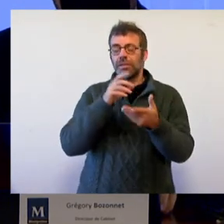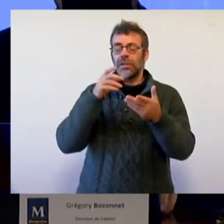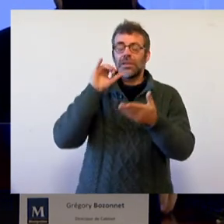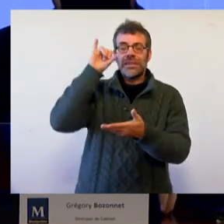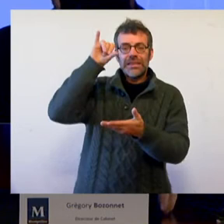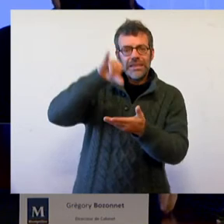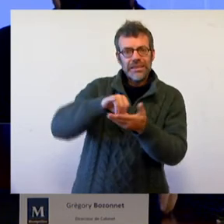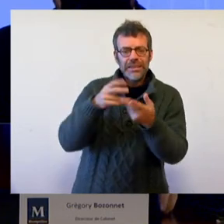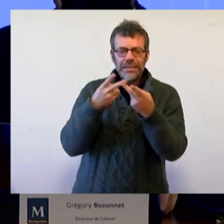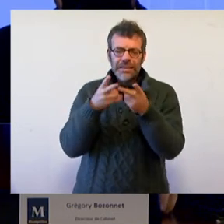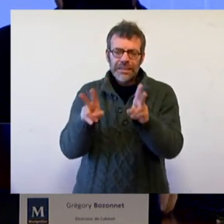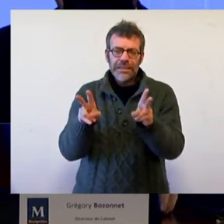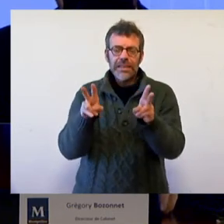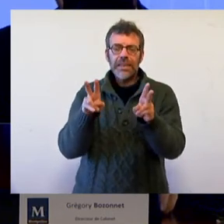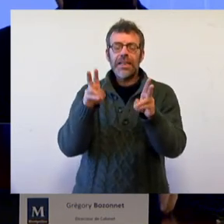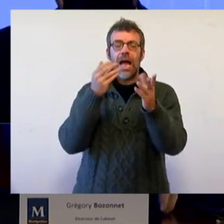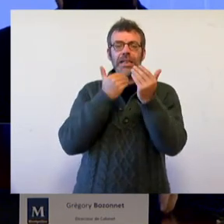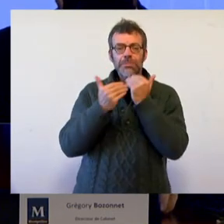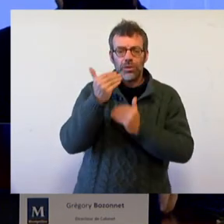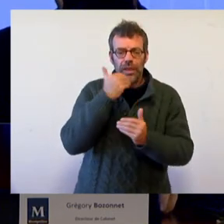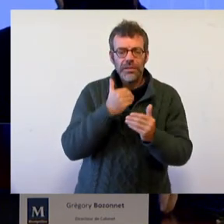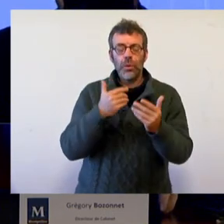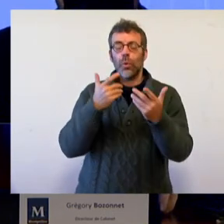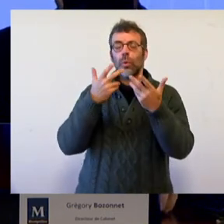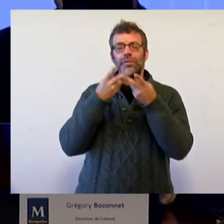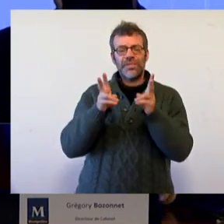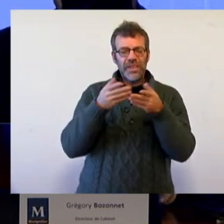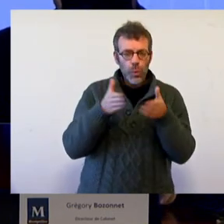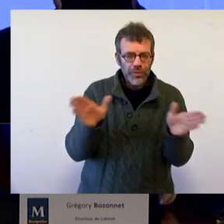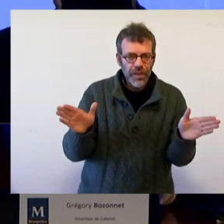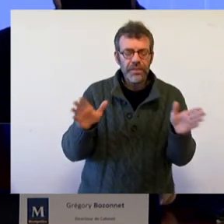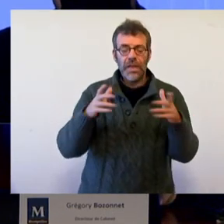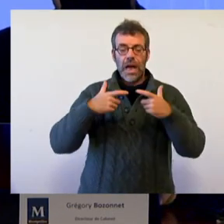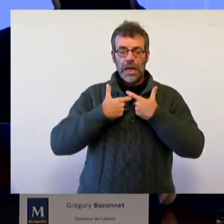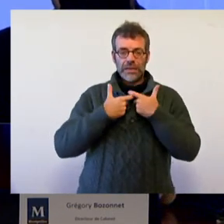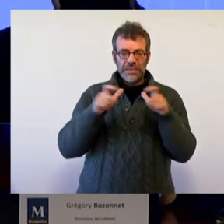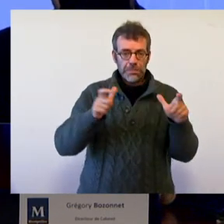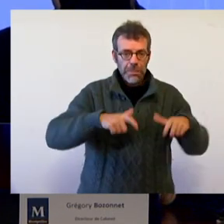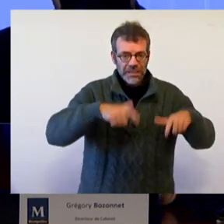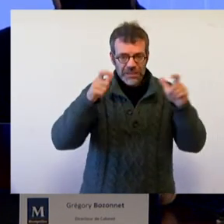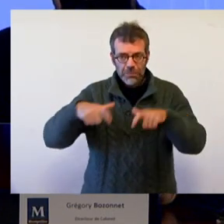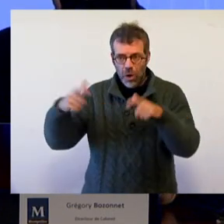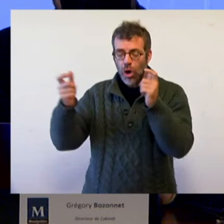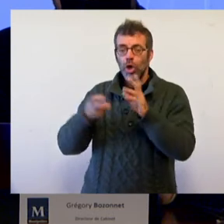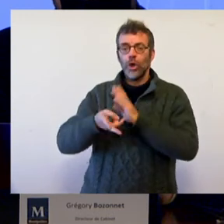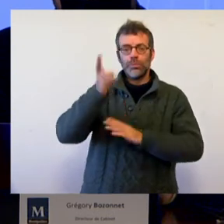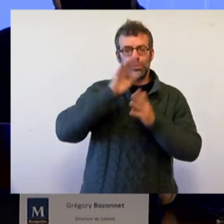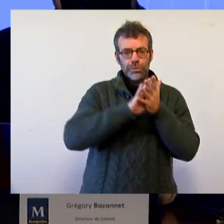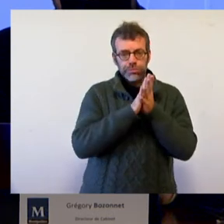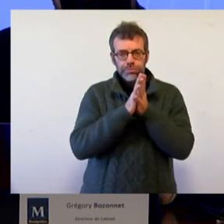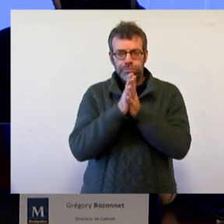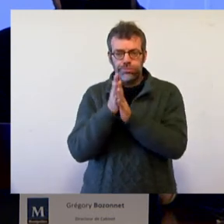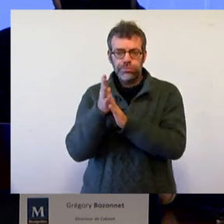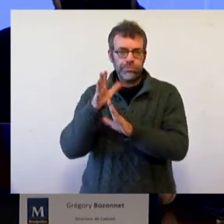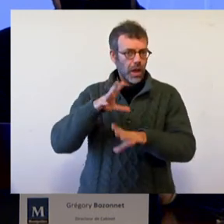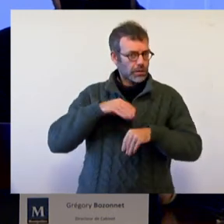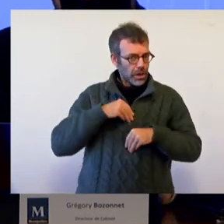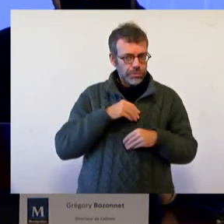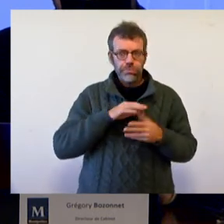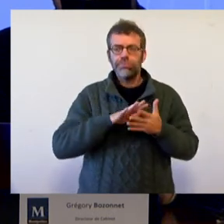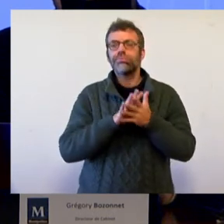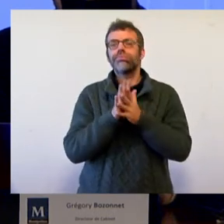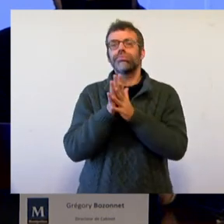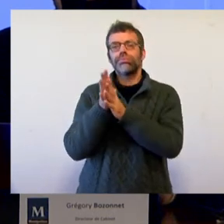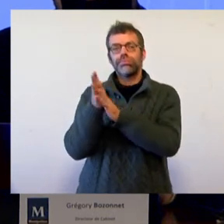une ville véritablement inclusive avec la mise en accessibilité des bâtiments, une ville plus résiliente, une ville plus sûre qui protège chacun. Je